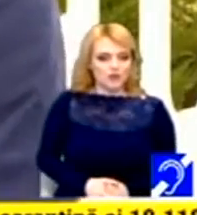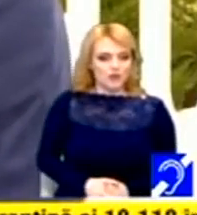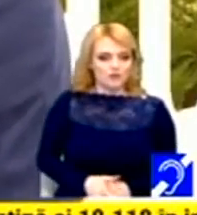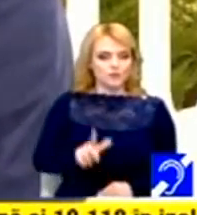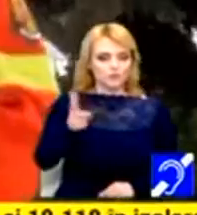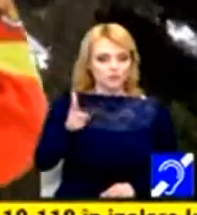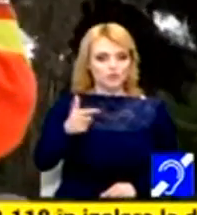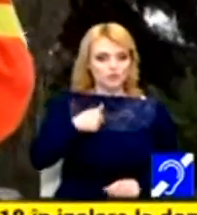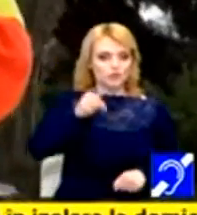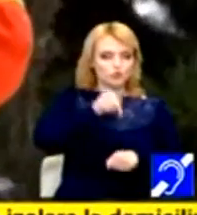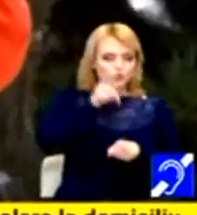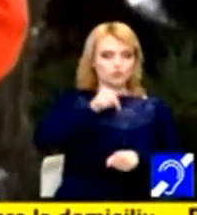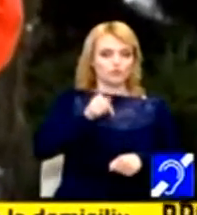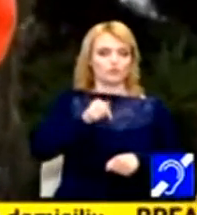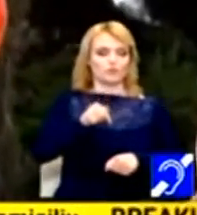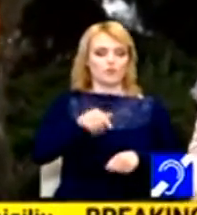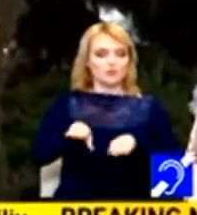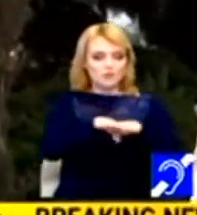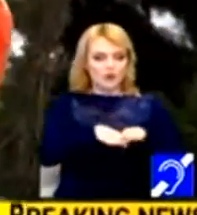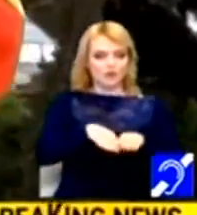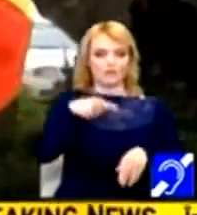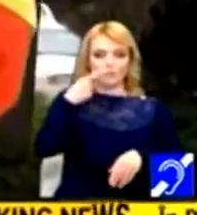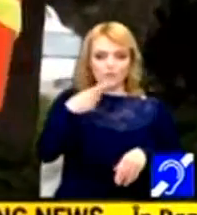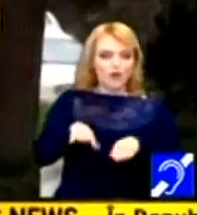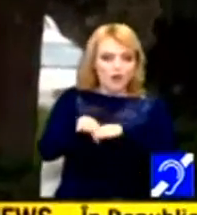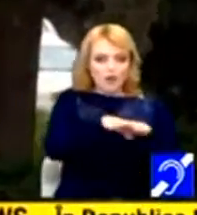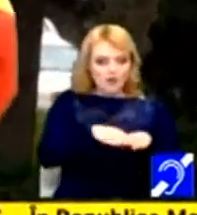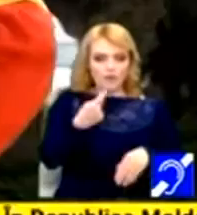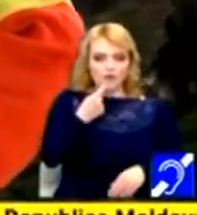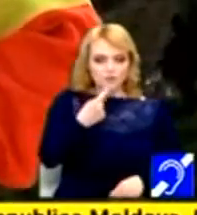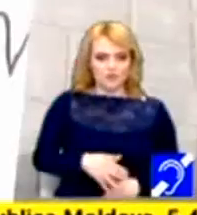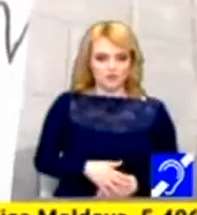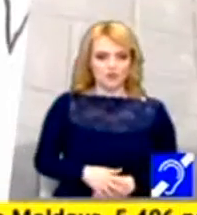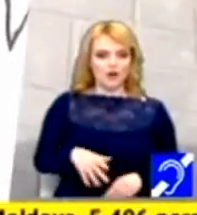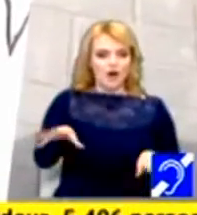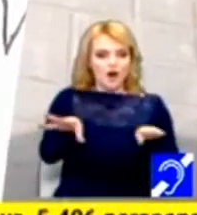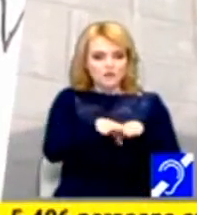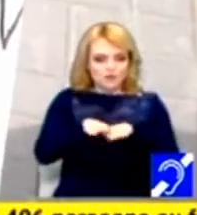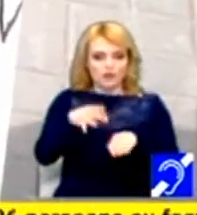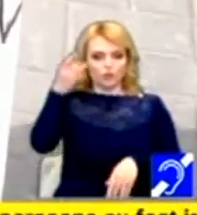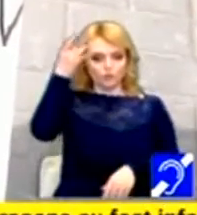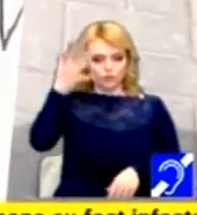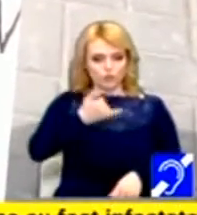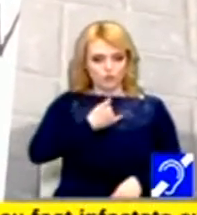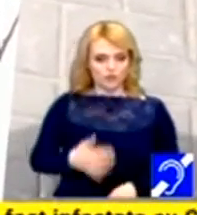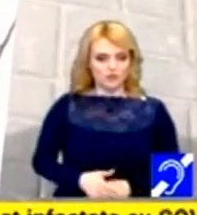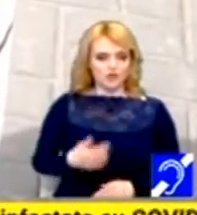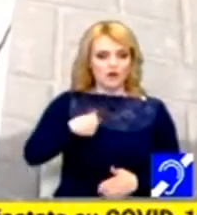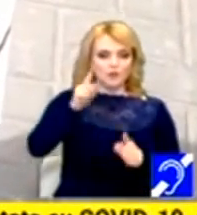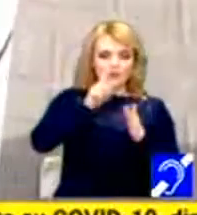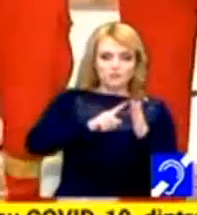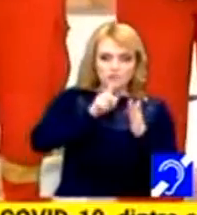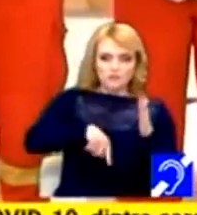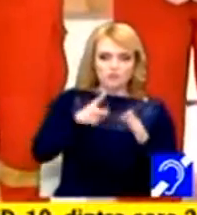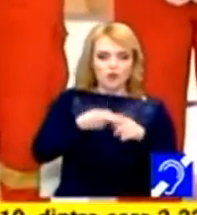spuneam, simțim, vorbim aceeași limbă, avem același neam, cultură. Sperăm ca acest tip de